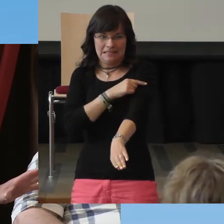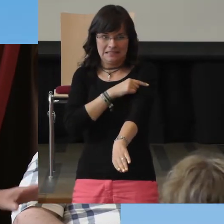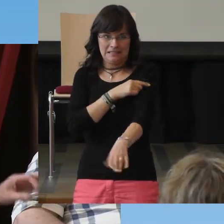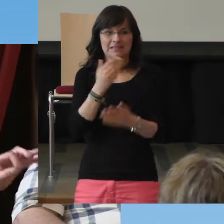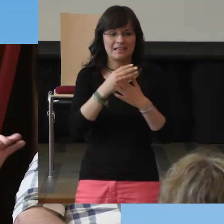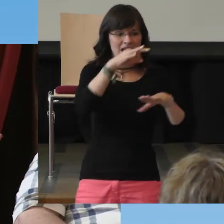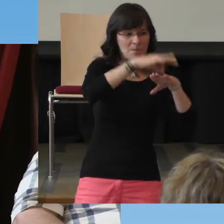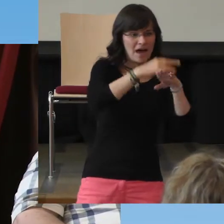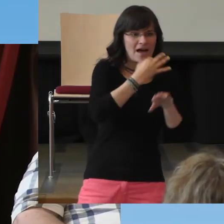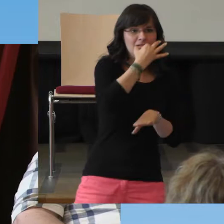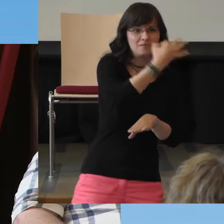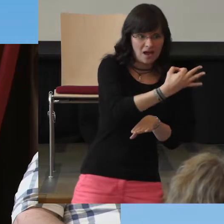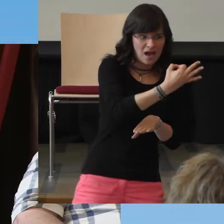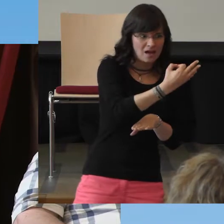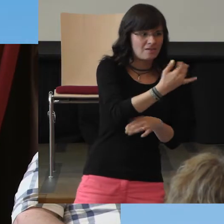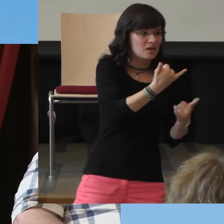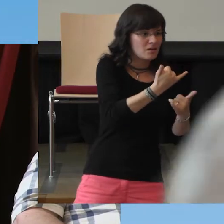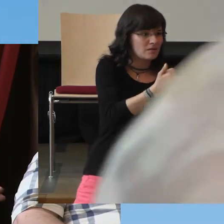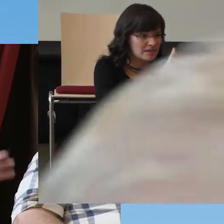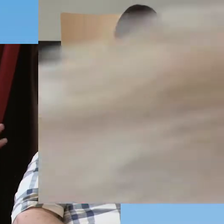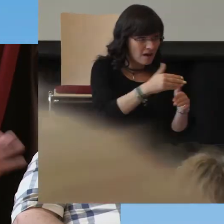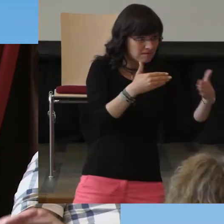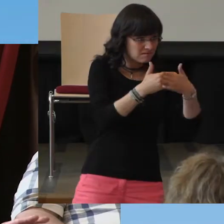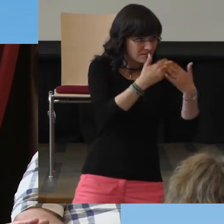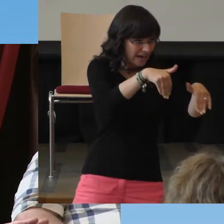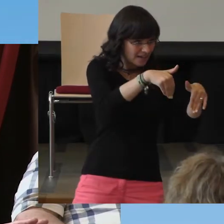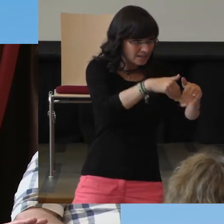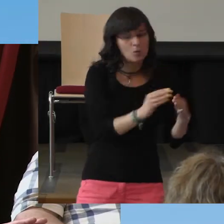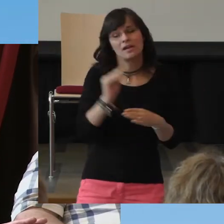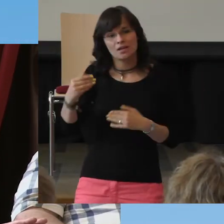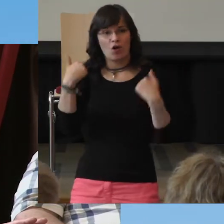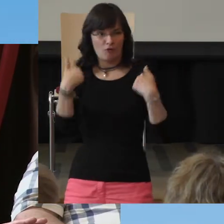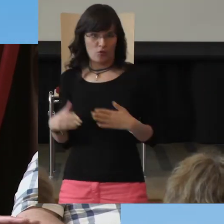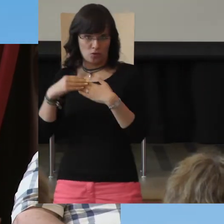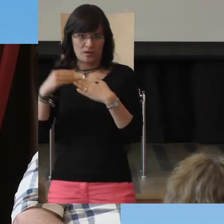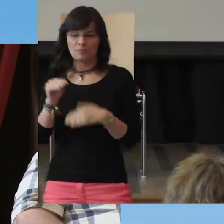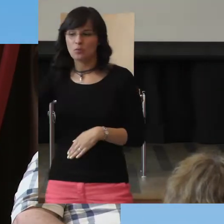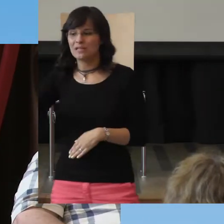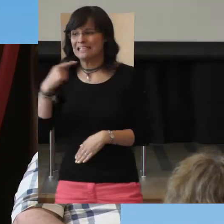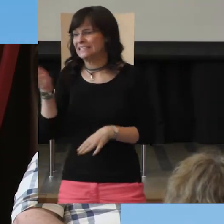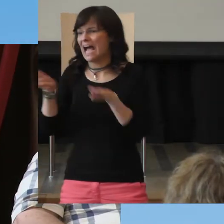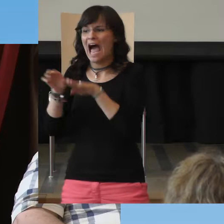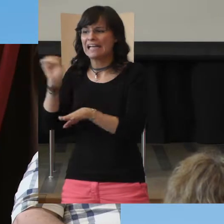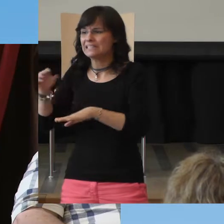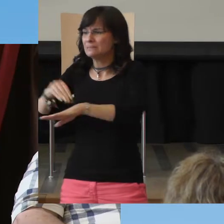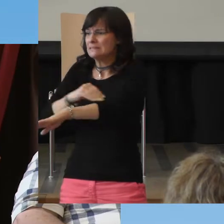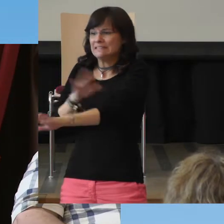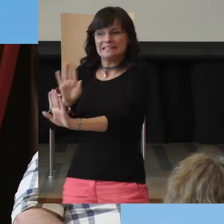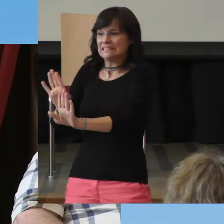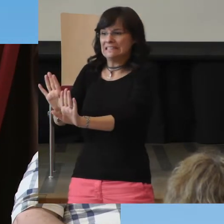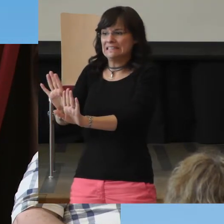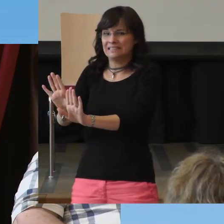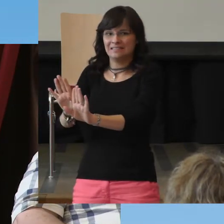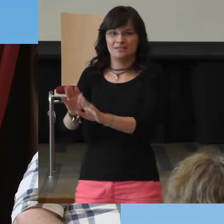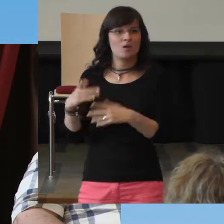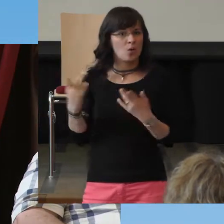Arzt nehmen und dem Physiotherapeuten das auch sagen Finger weg von Eis Anwendungen und packen sie auch nicht ins